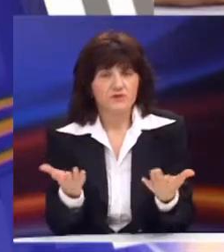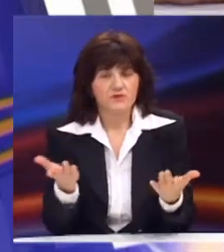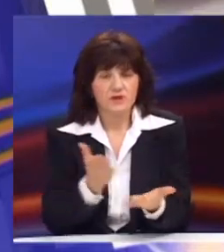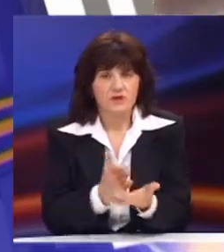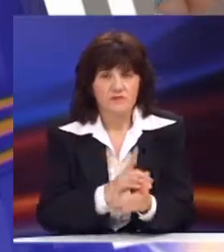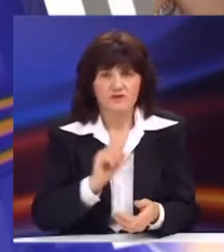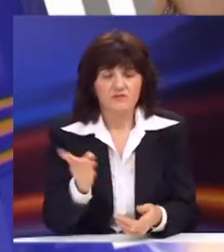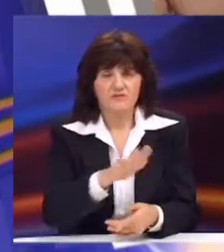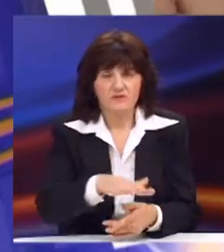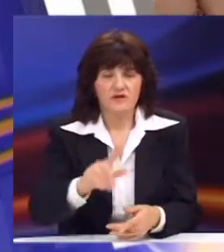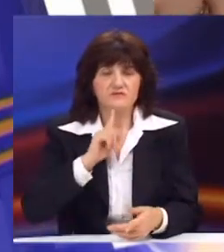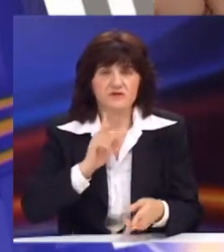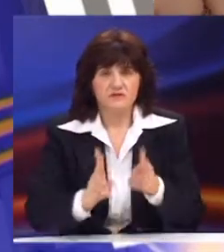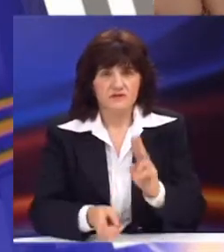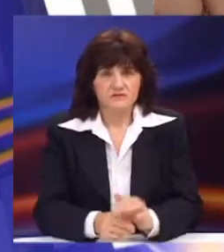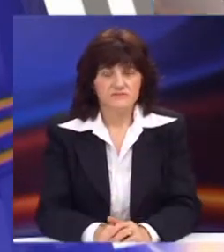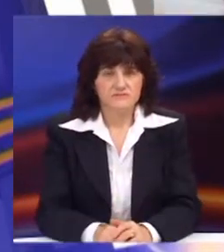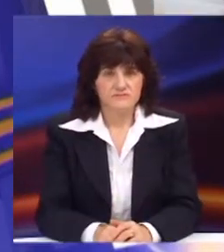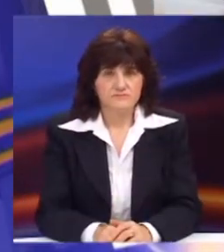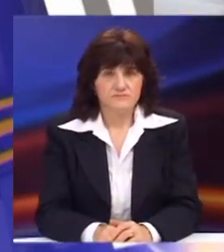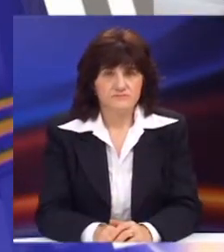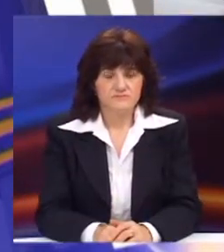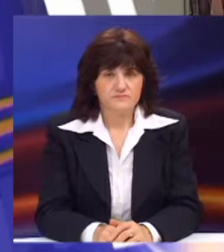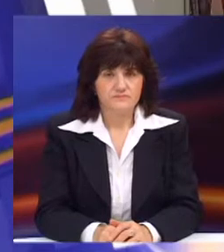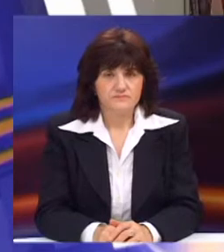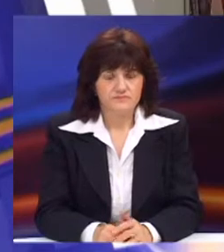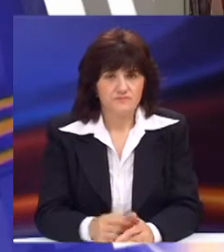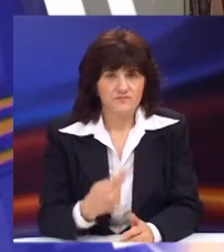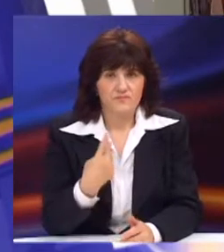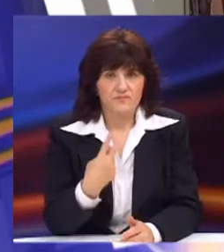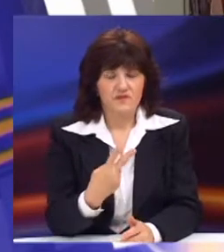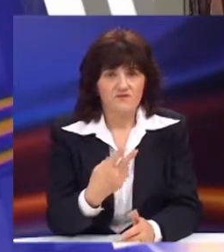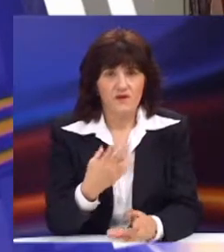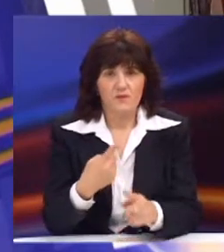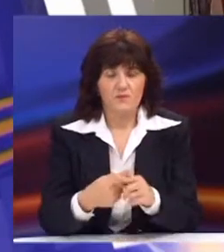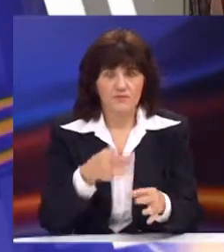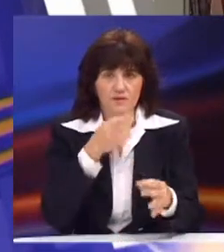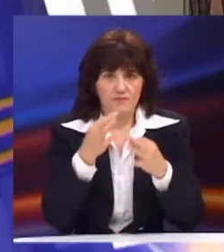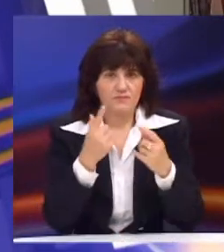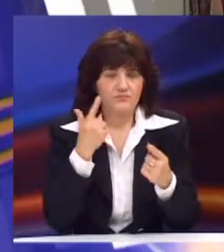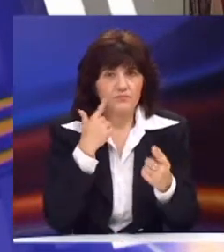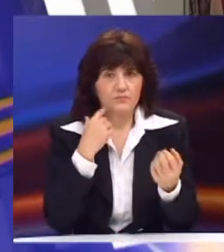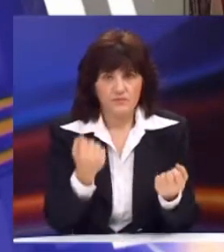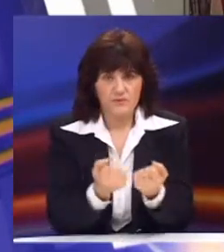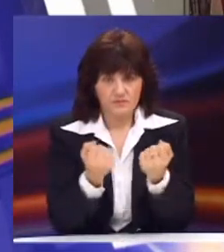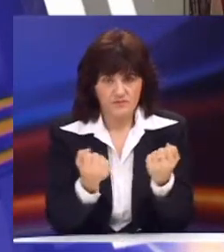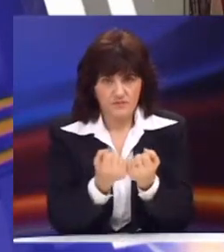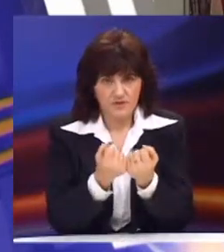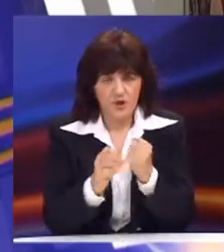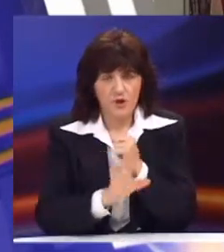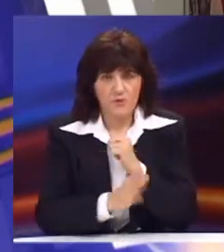nepoznanica kako za đake, tako i za nastavnike. 2 probna testa su radila ova